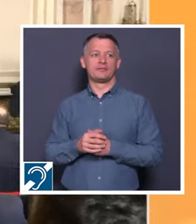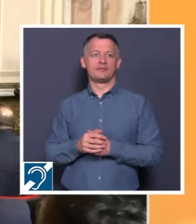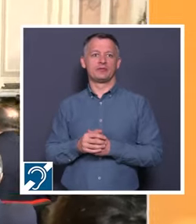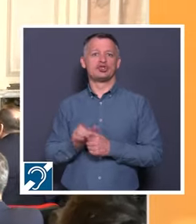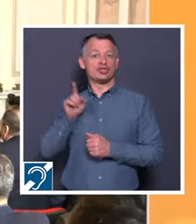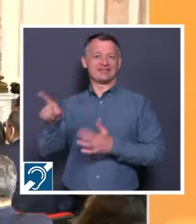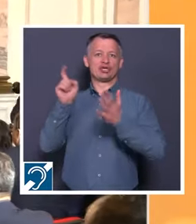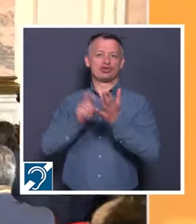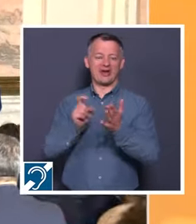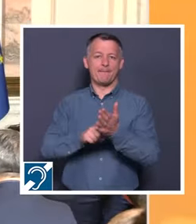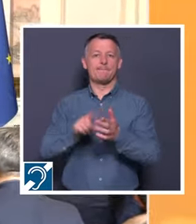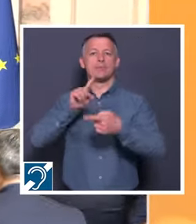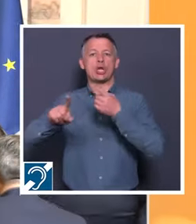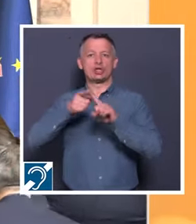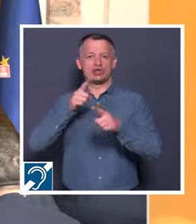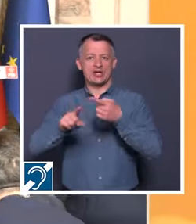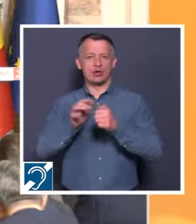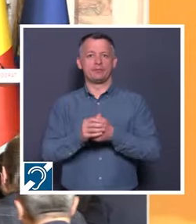să le ceară politicienilor.